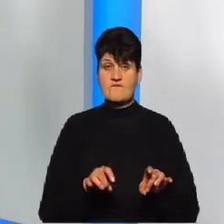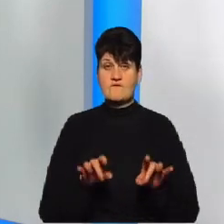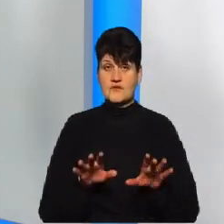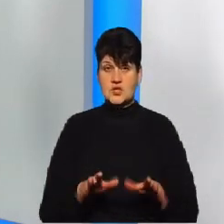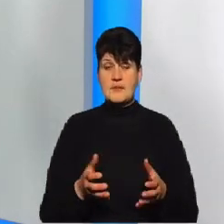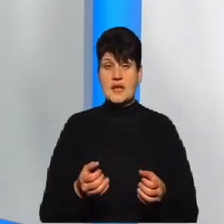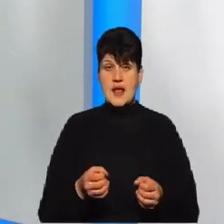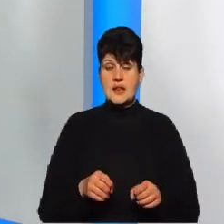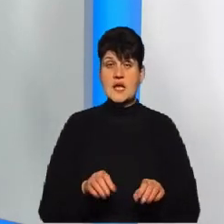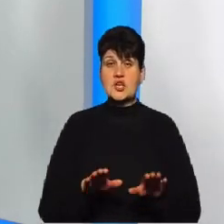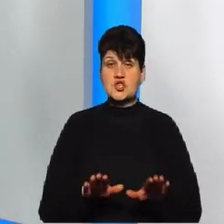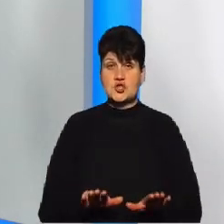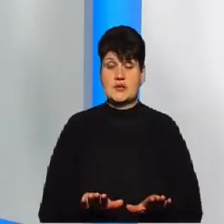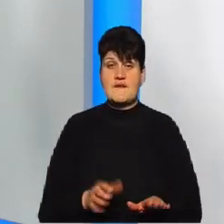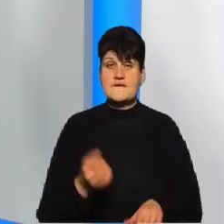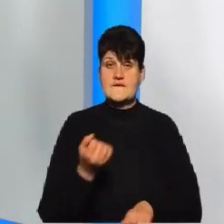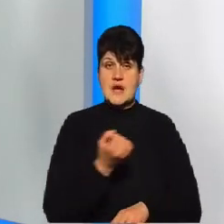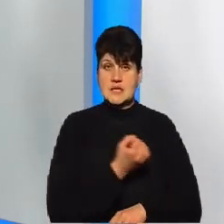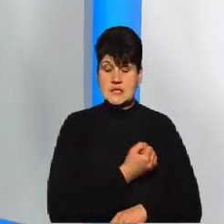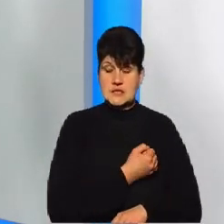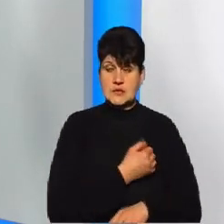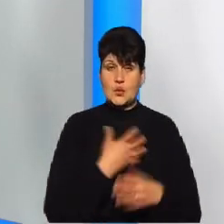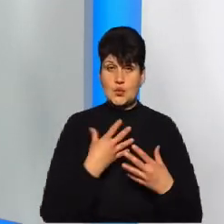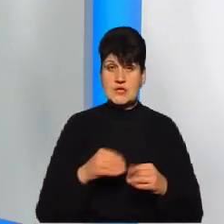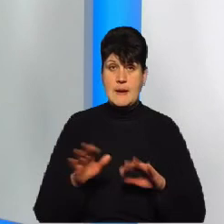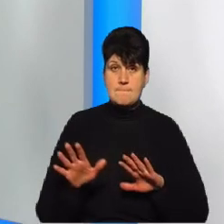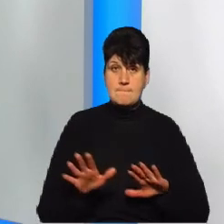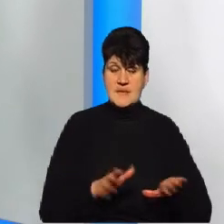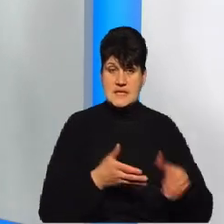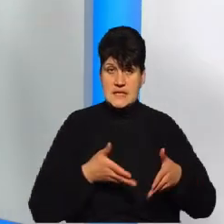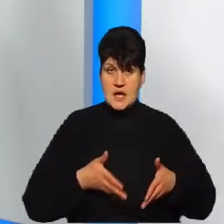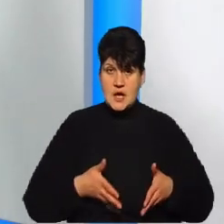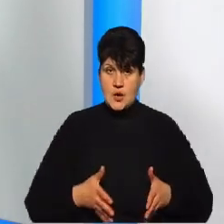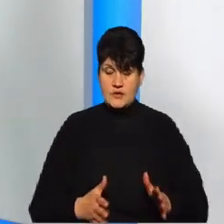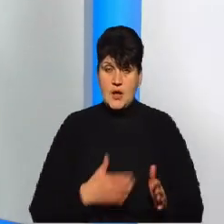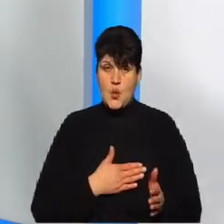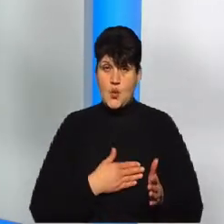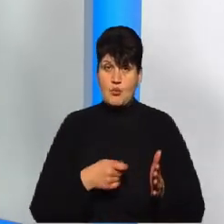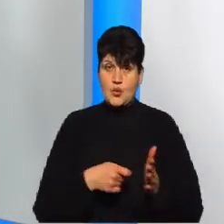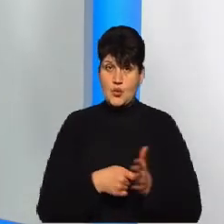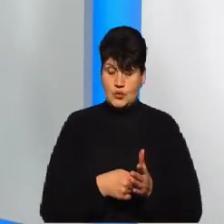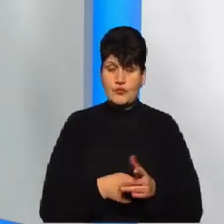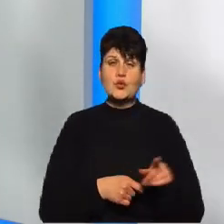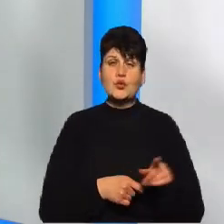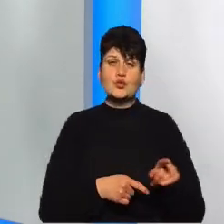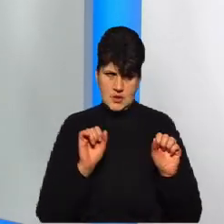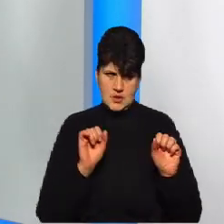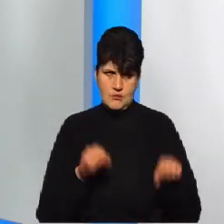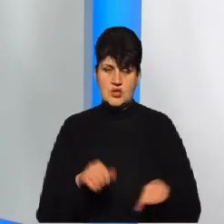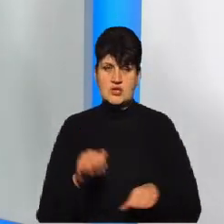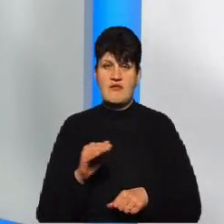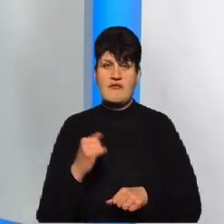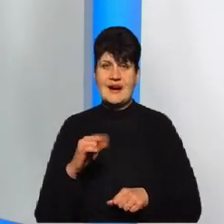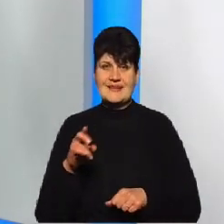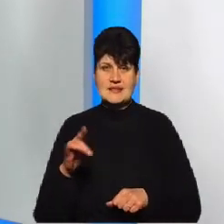рішення вакцинуватися уже після родів, під час грудного вигодовування, от тоді вже можна Pfizer,